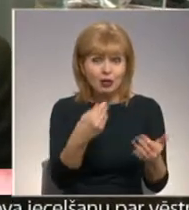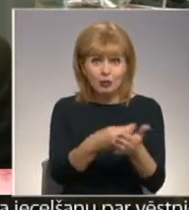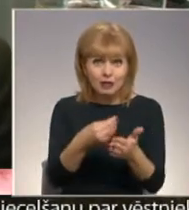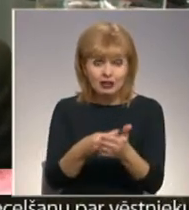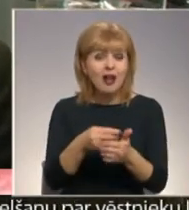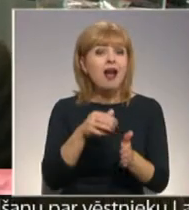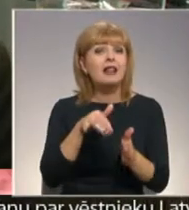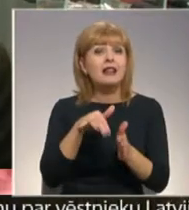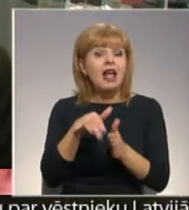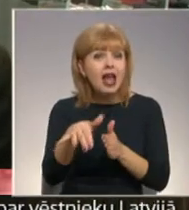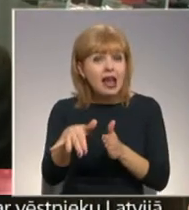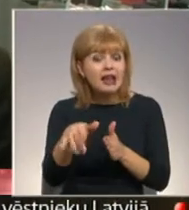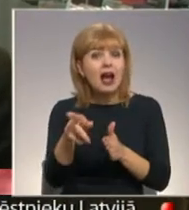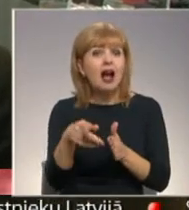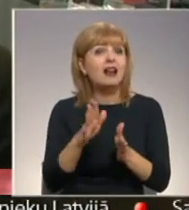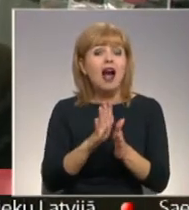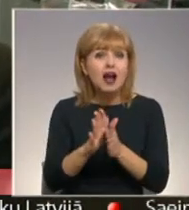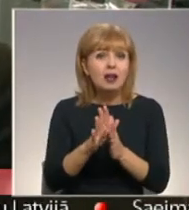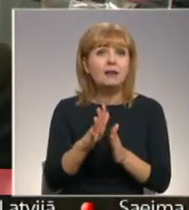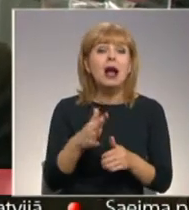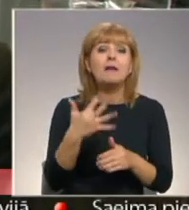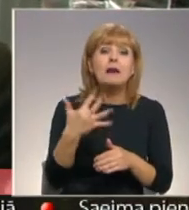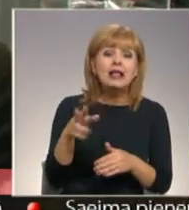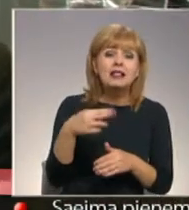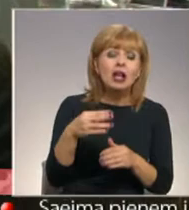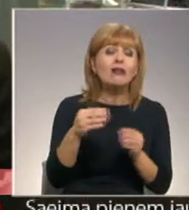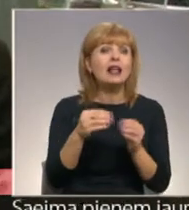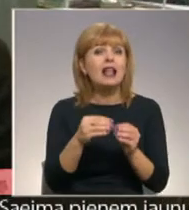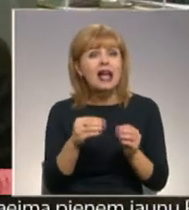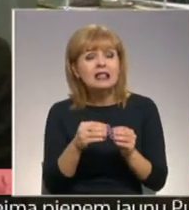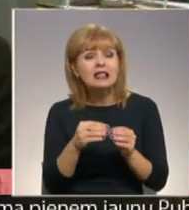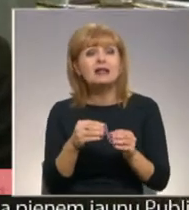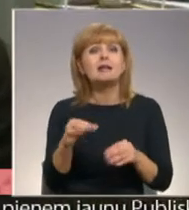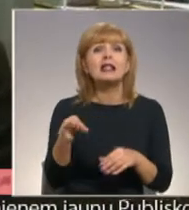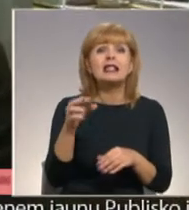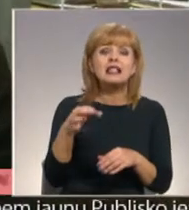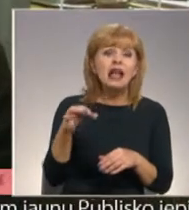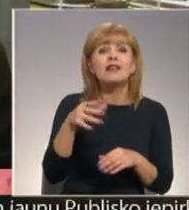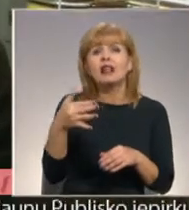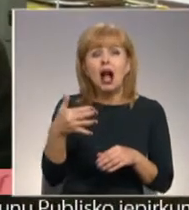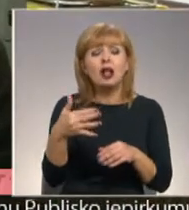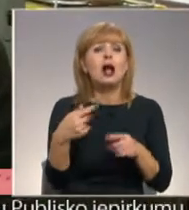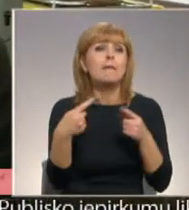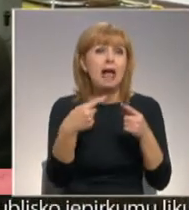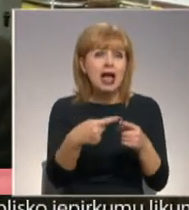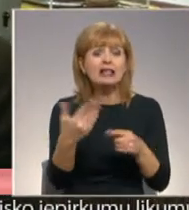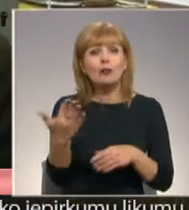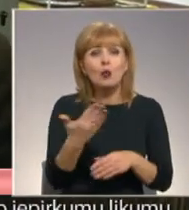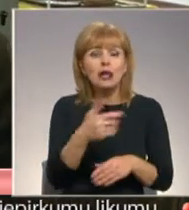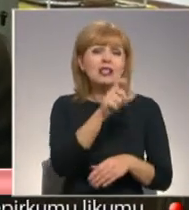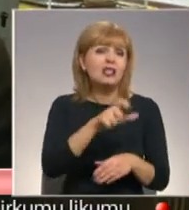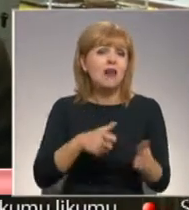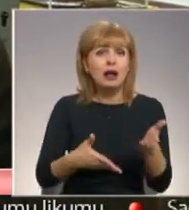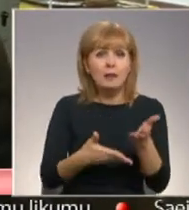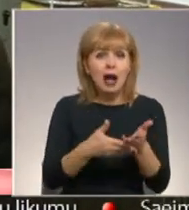eiro, 10 eiro, arī 1 eiro vai 10 centi. Jebkurā gadījumā tas tuvina mērķim pēc iespējas vairāk cilvēkiem palīdzēt